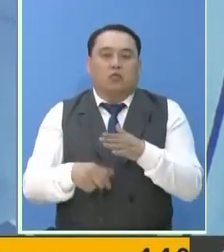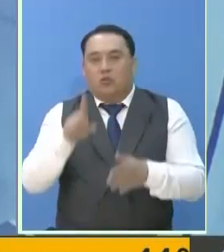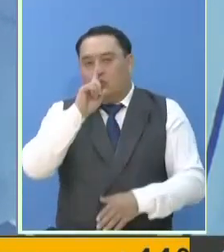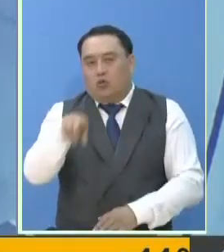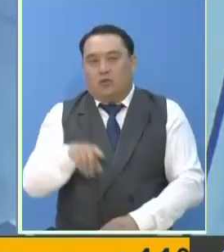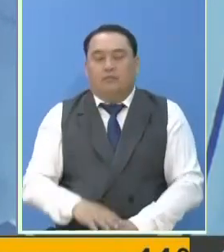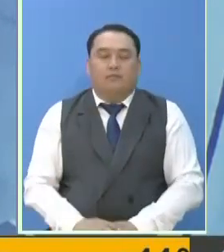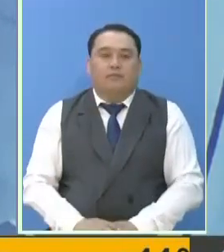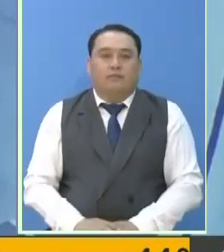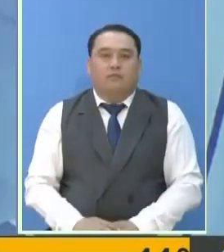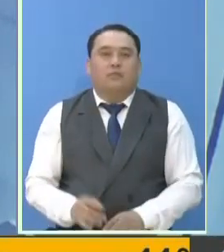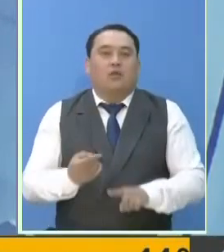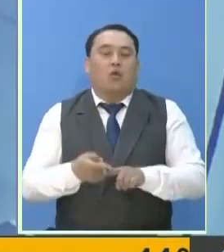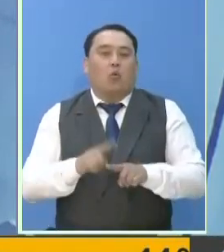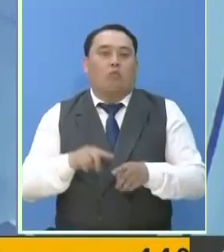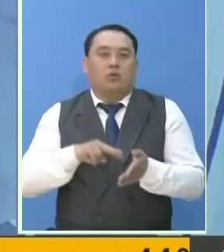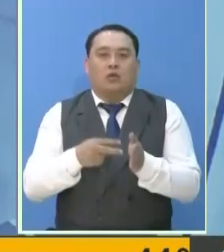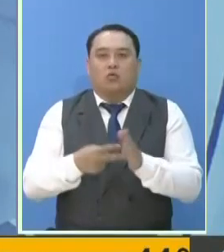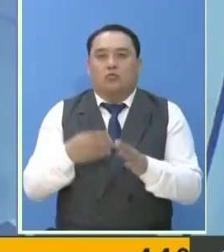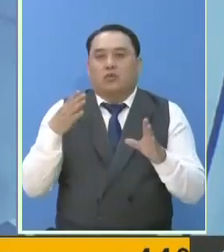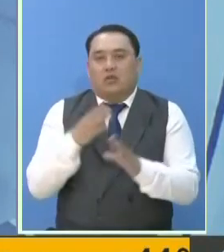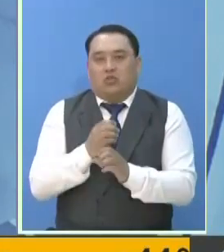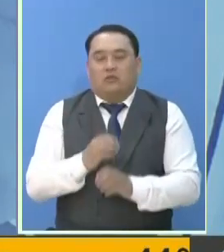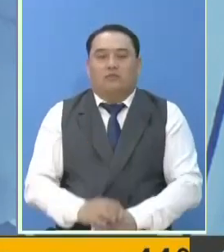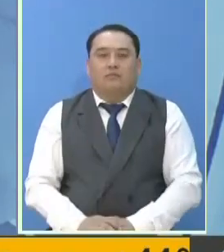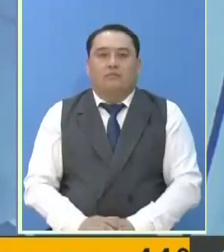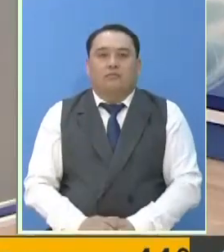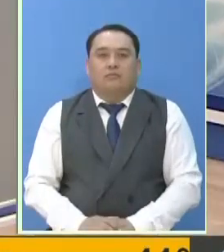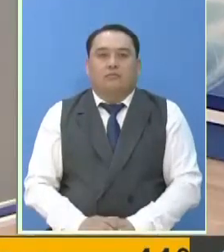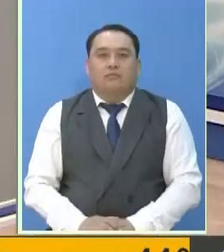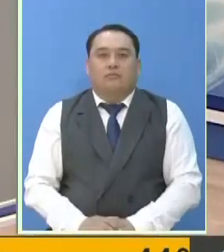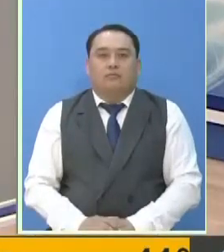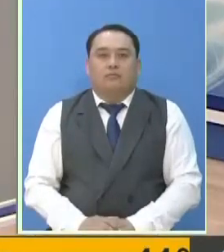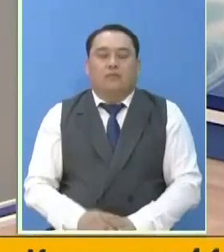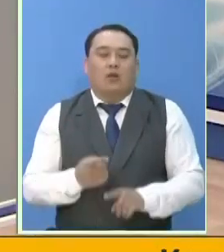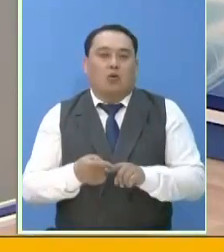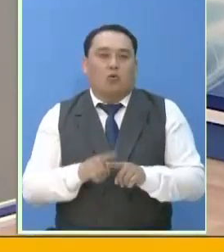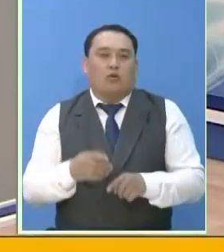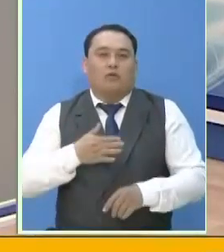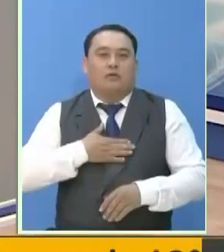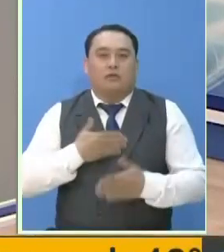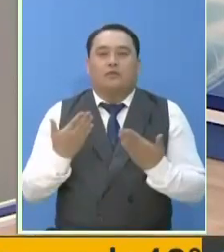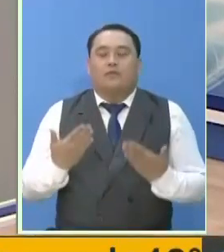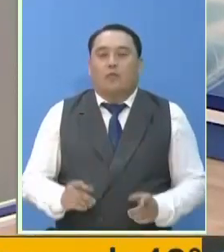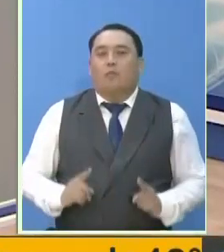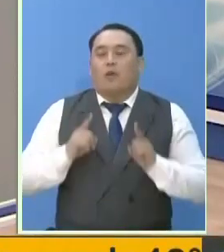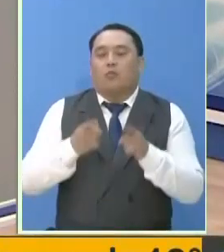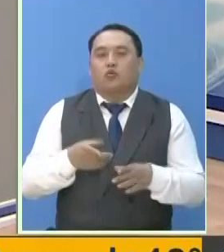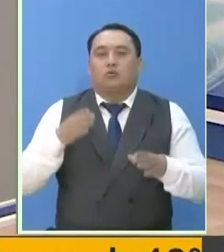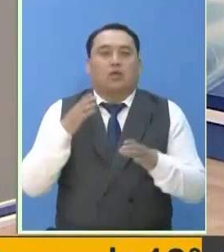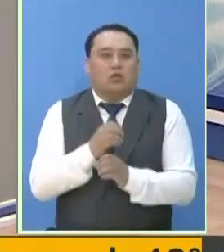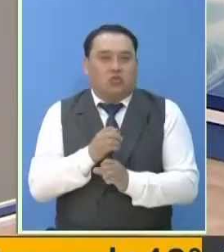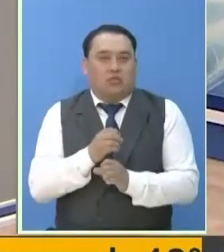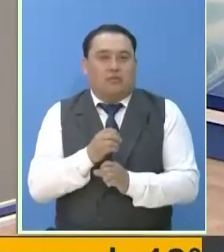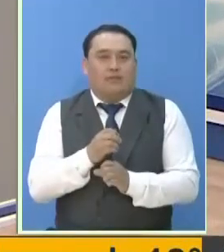останется. Вот такой подход планируется при проведении сокращения. То есть тем людям, которые сегодня попадают вот под сокращение, скажем